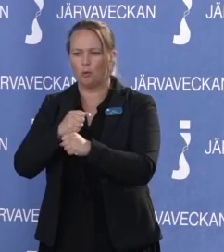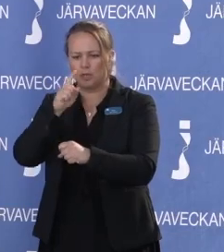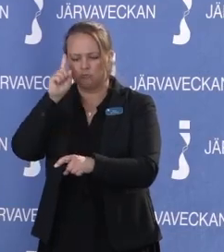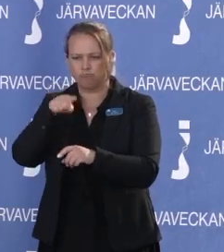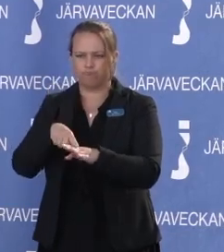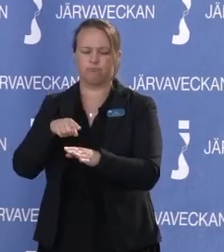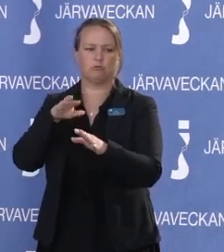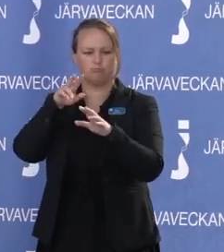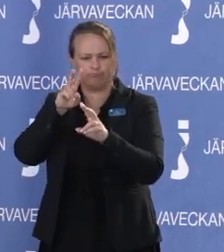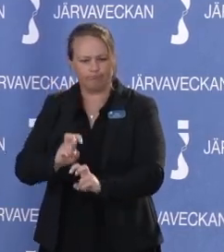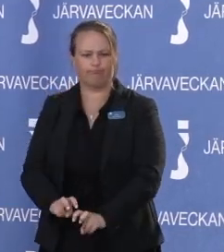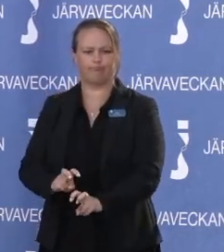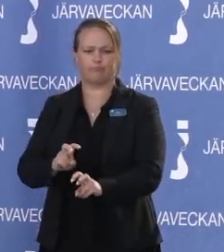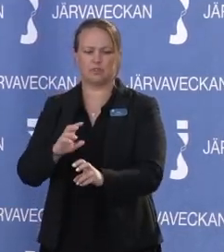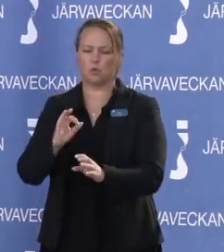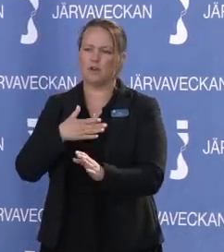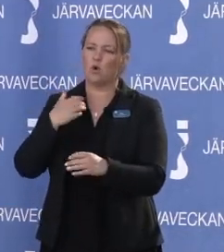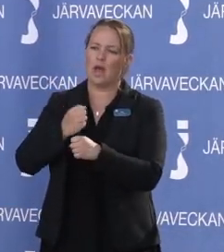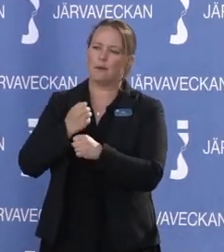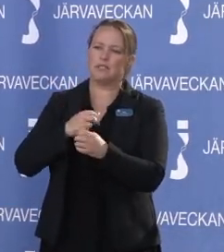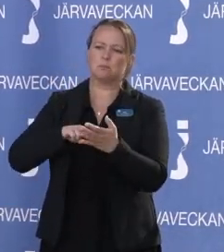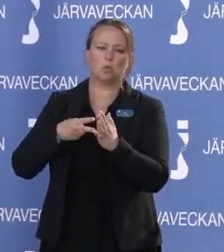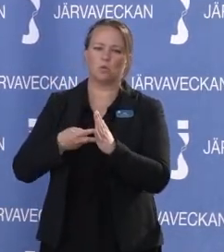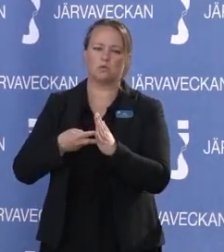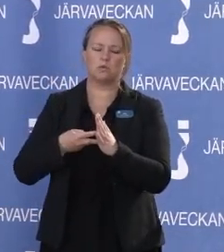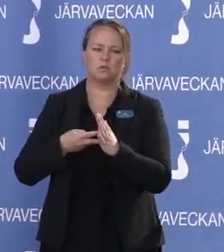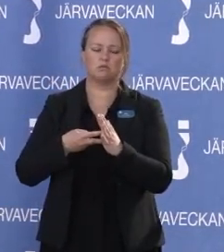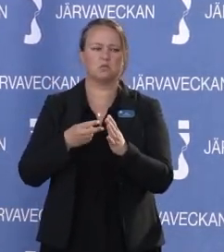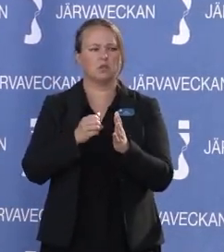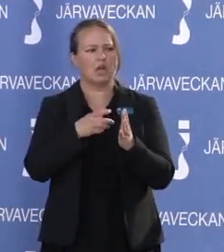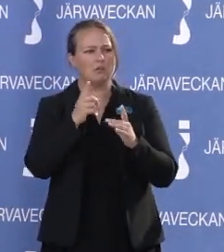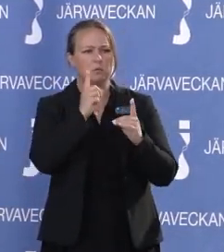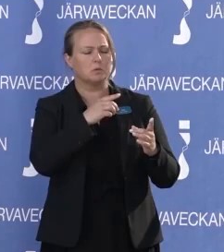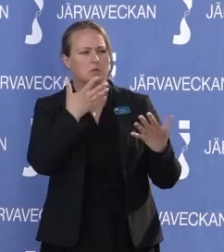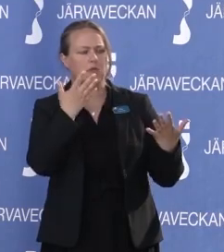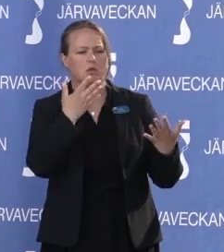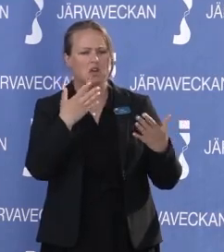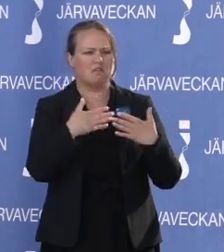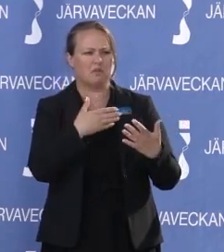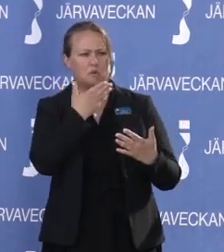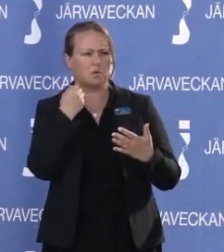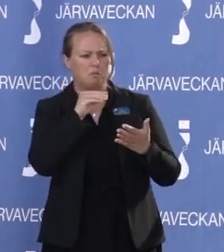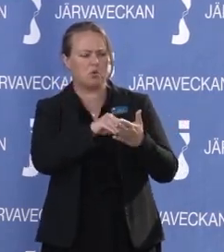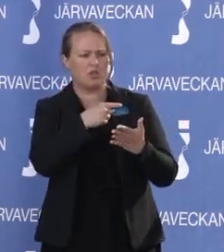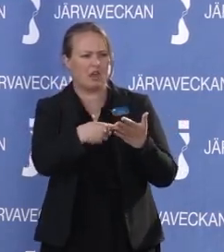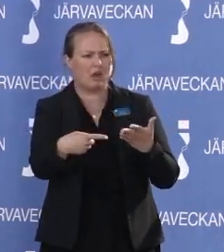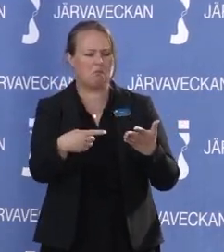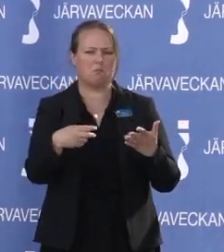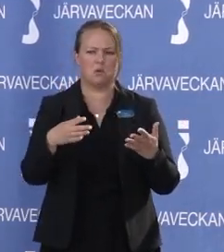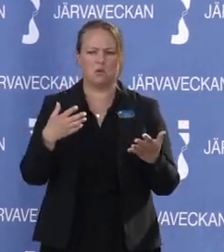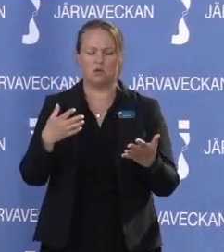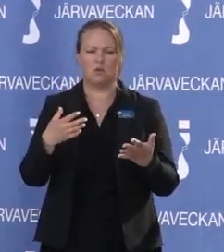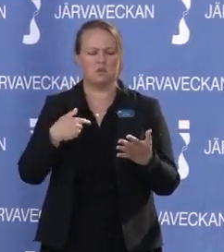är. Det gör att jag tror många har svårt att skilja vad är för skillnad, varför namnger inte ni den här personen, och jag har ju hört det där i sociala